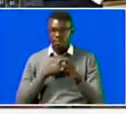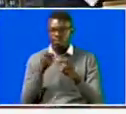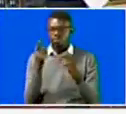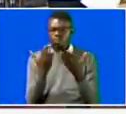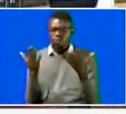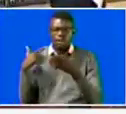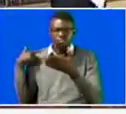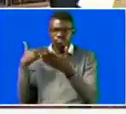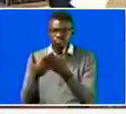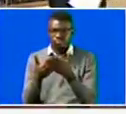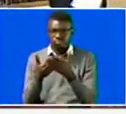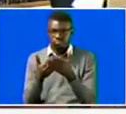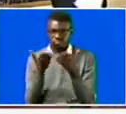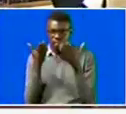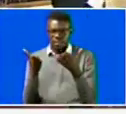been?